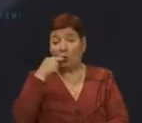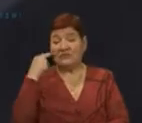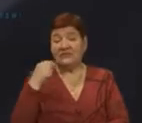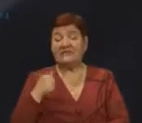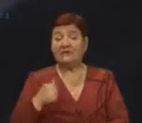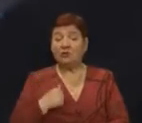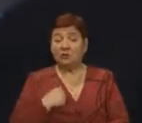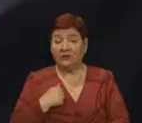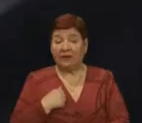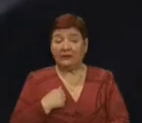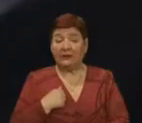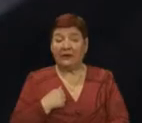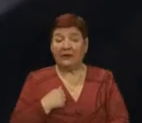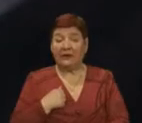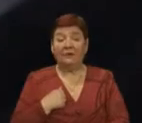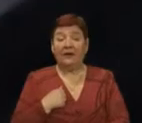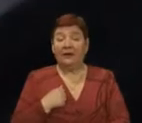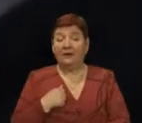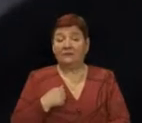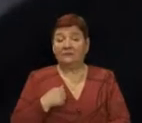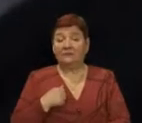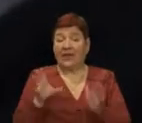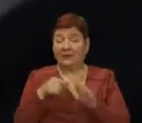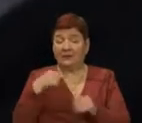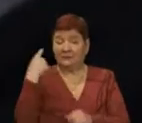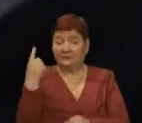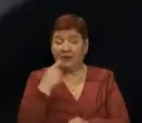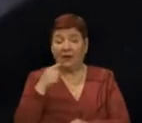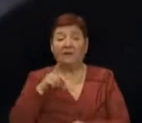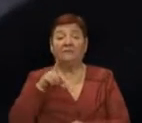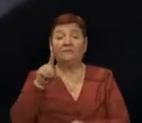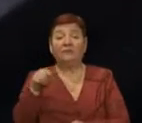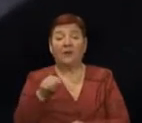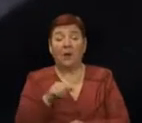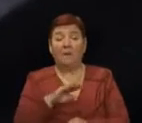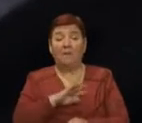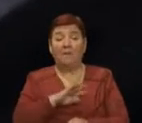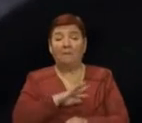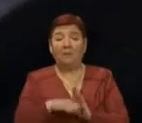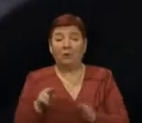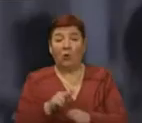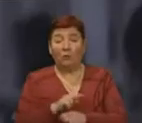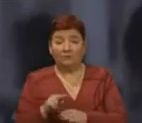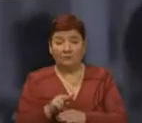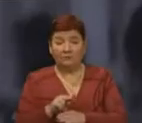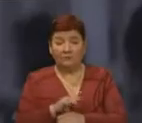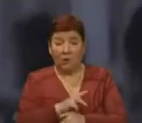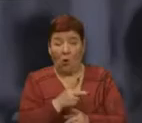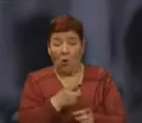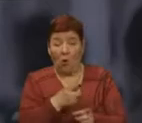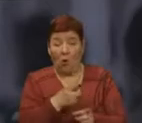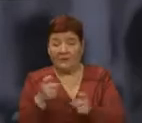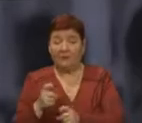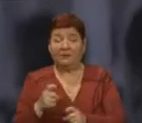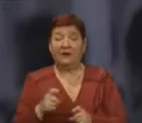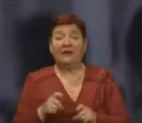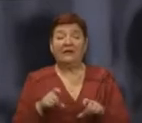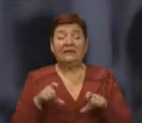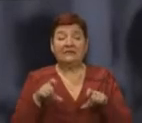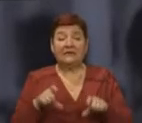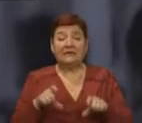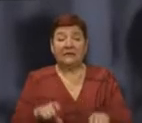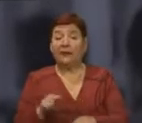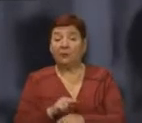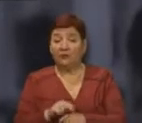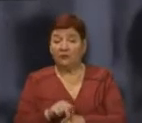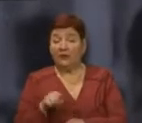російські солдати перебивали лінії електропередач, то бригади виїжджали під обстрілами і ремонтували, щоб люди сиділи зі світлом. Ці люди